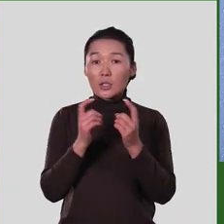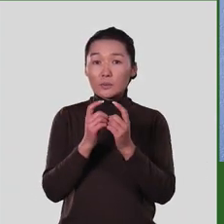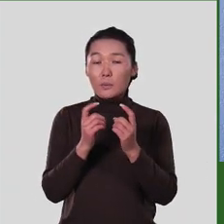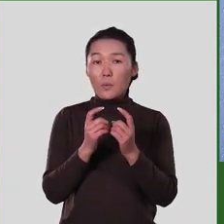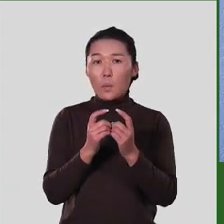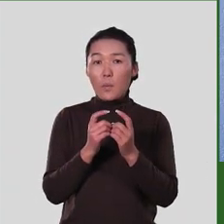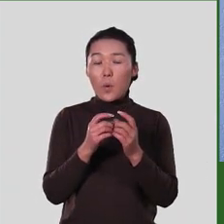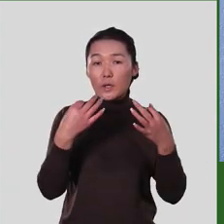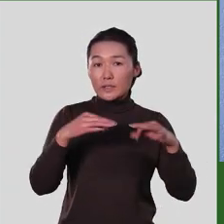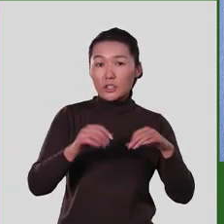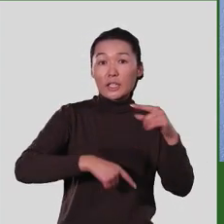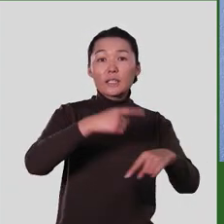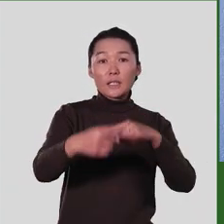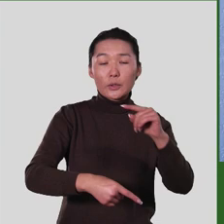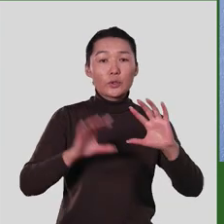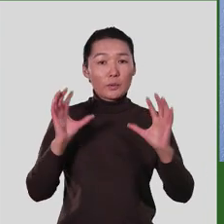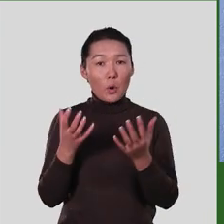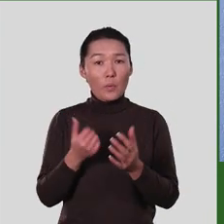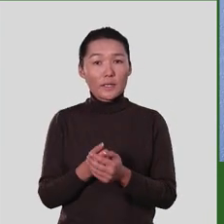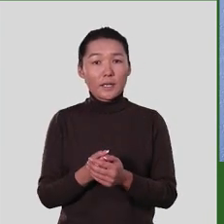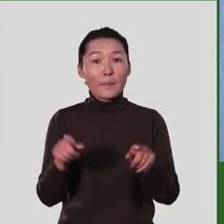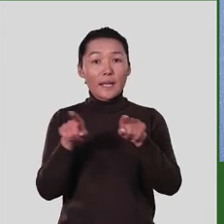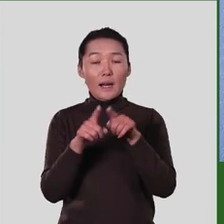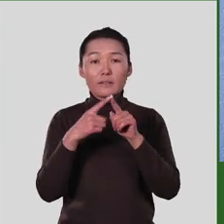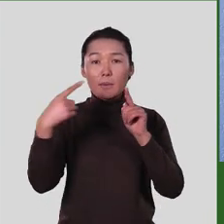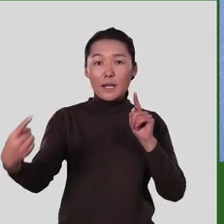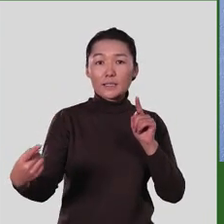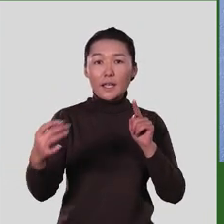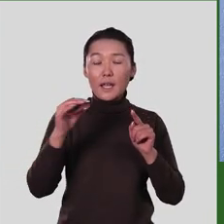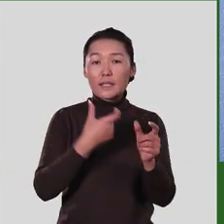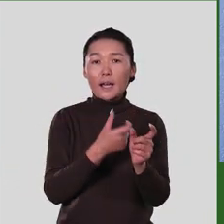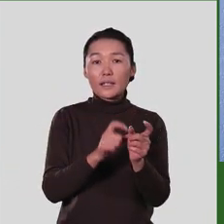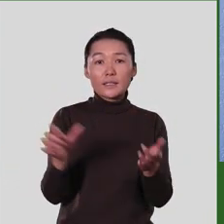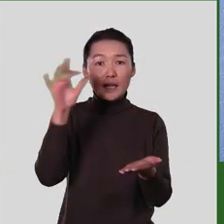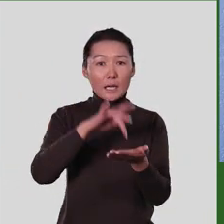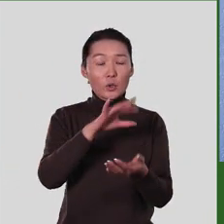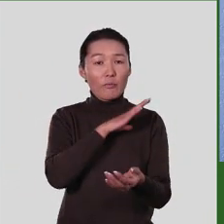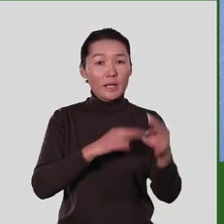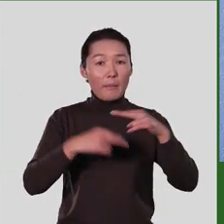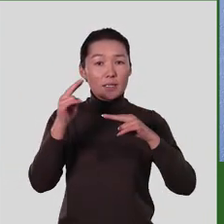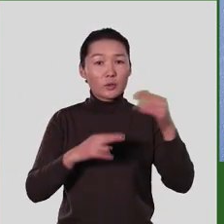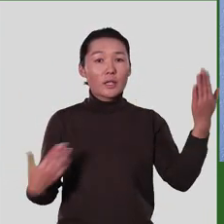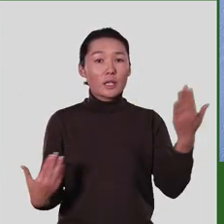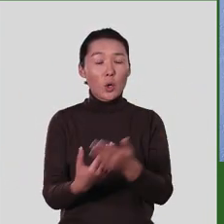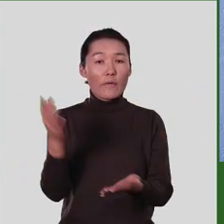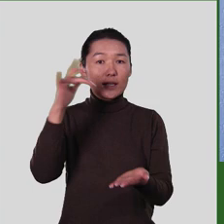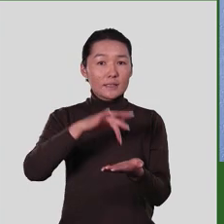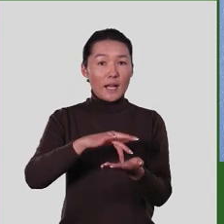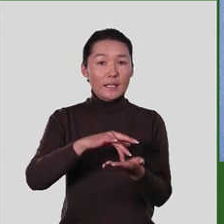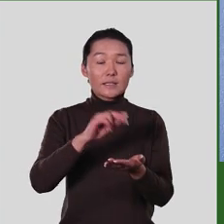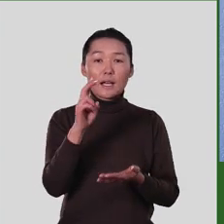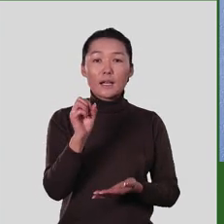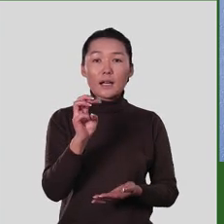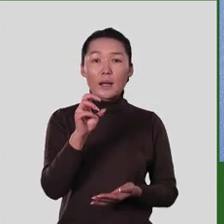разрешили следующим образом. На равном расстоянии от этих городов была построена новая столица –